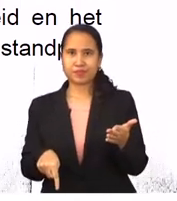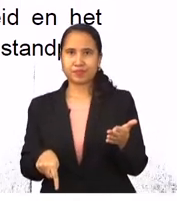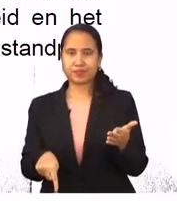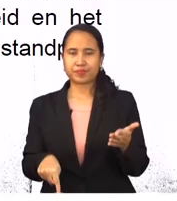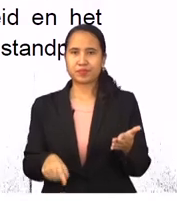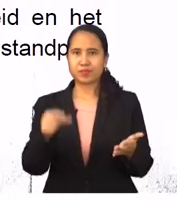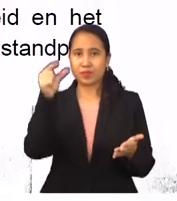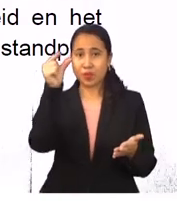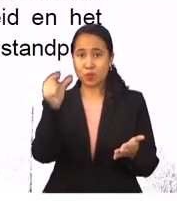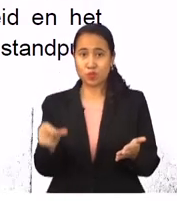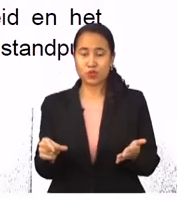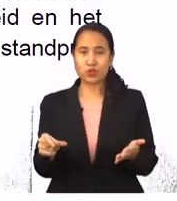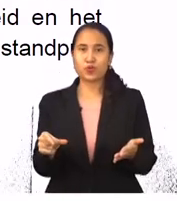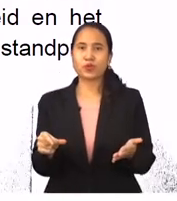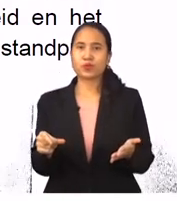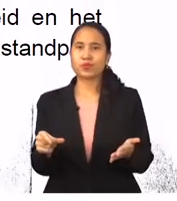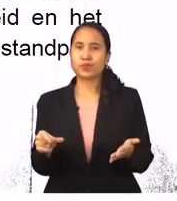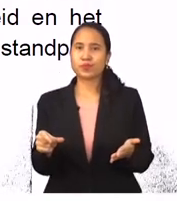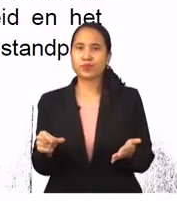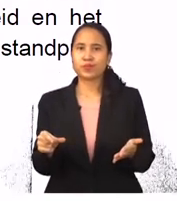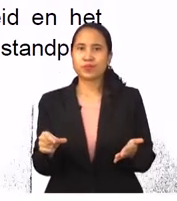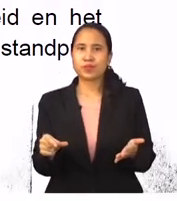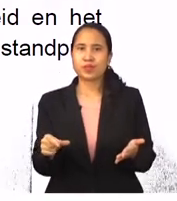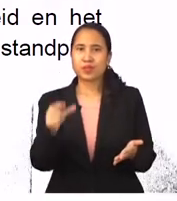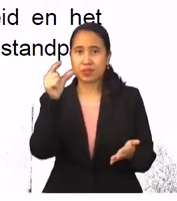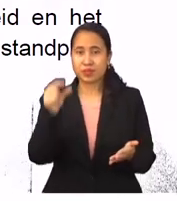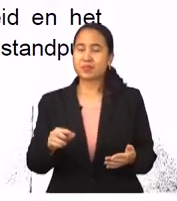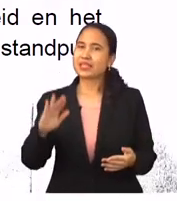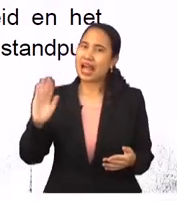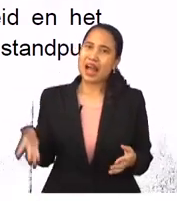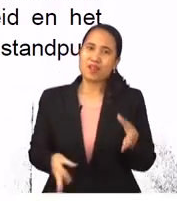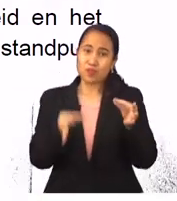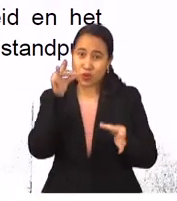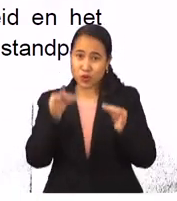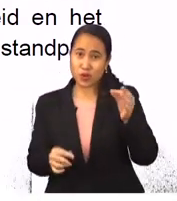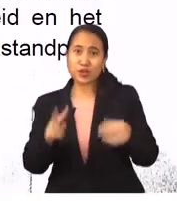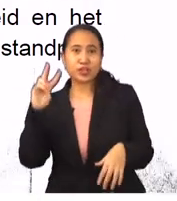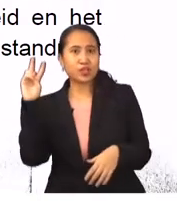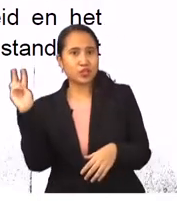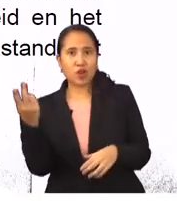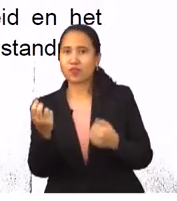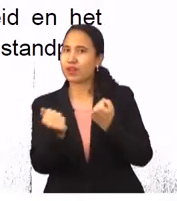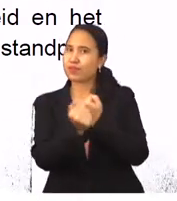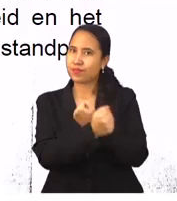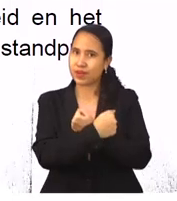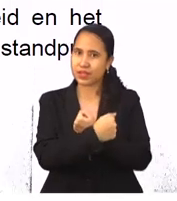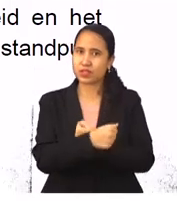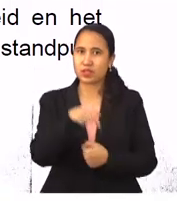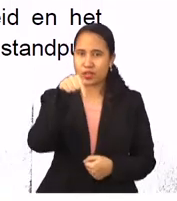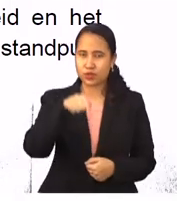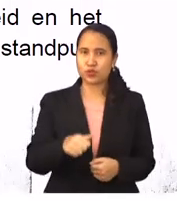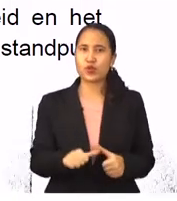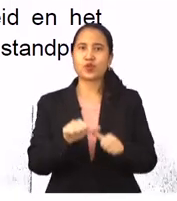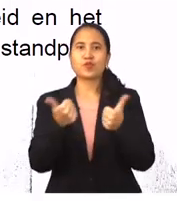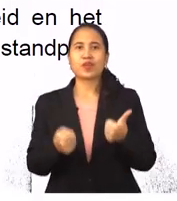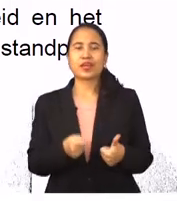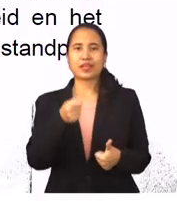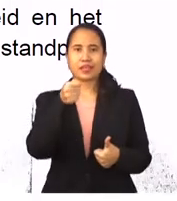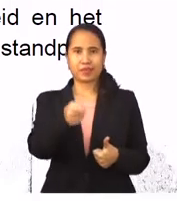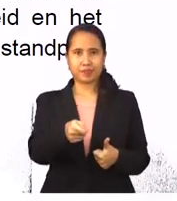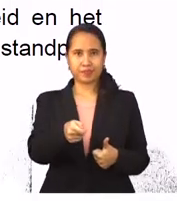persons concerned have been trialed for such offenses in a court of law. Deze brede